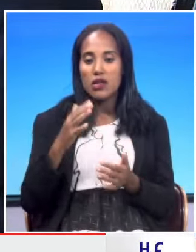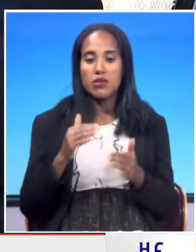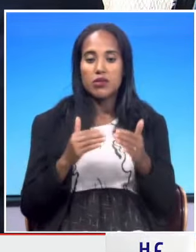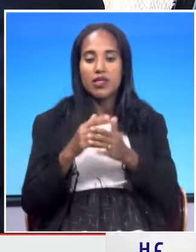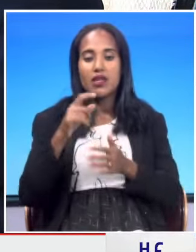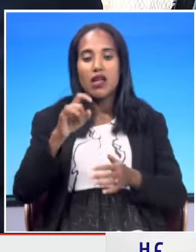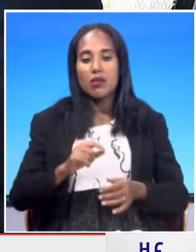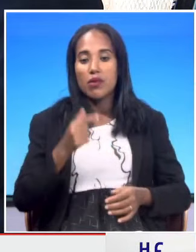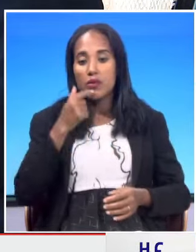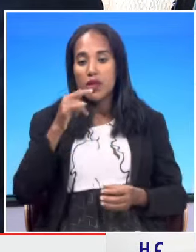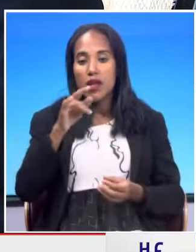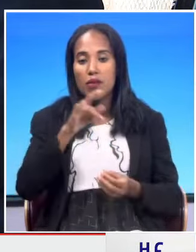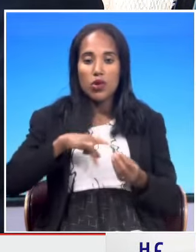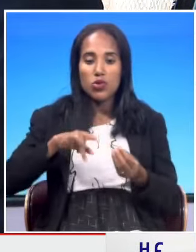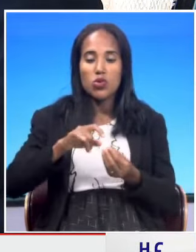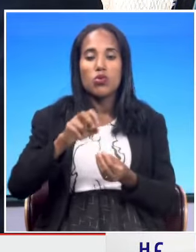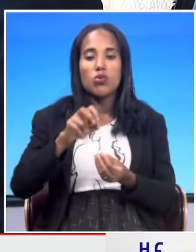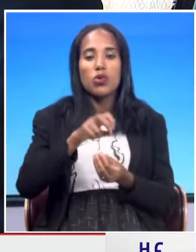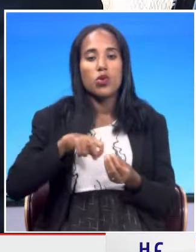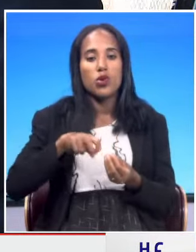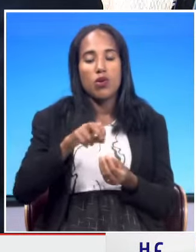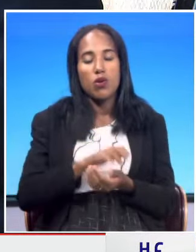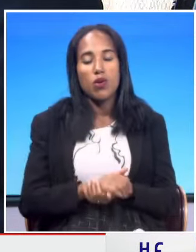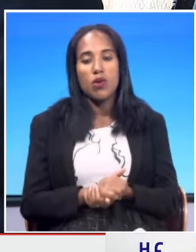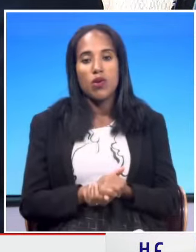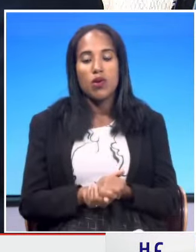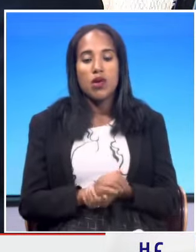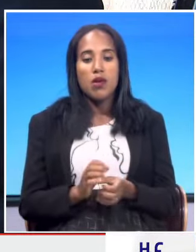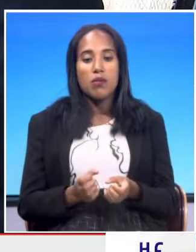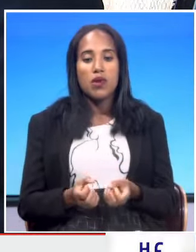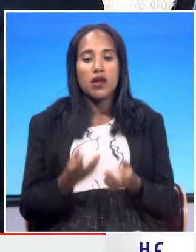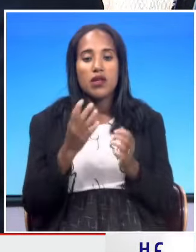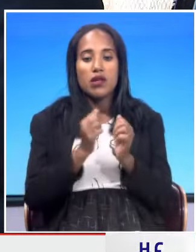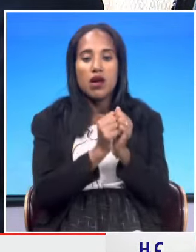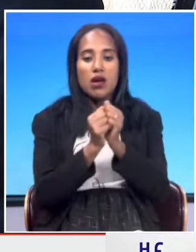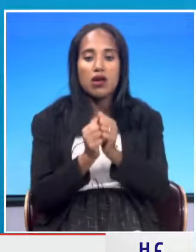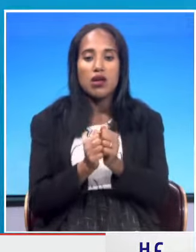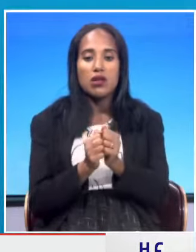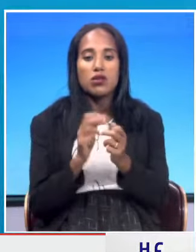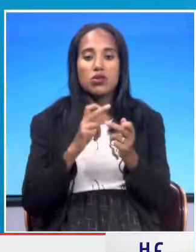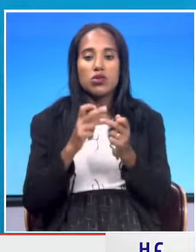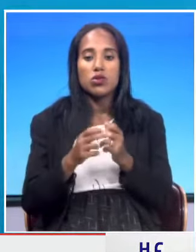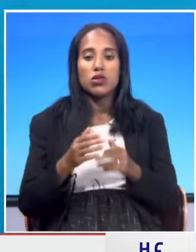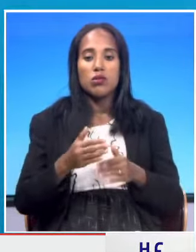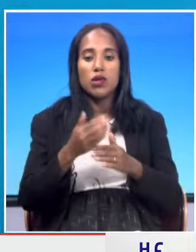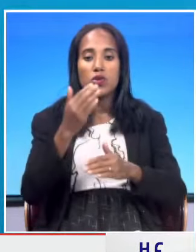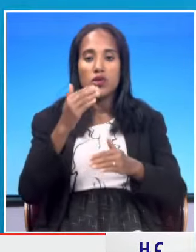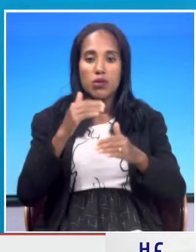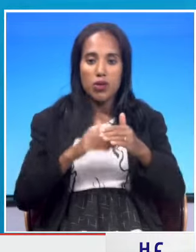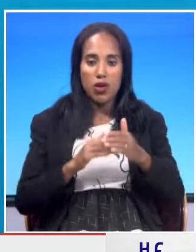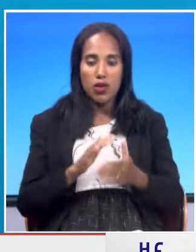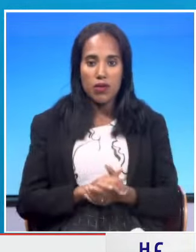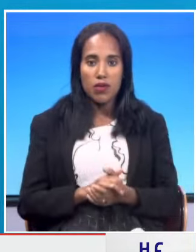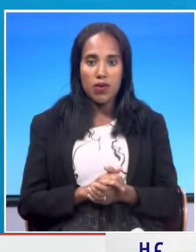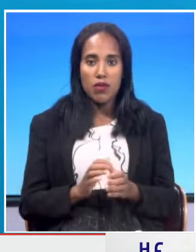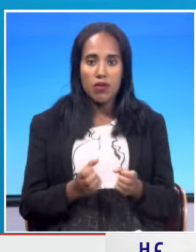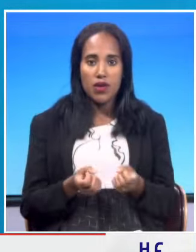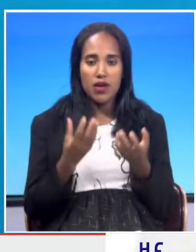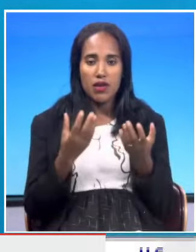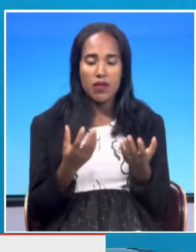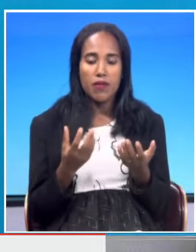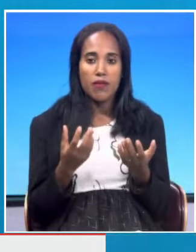ناسلو بيجزونو بيجور دهم على بركاتا عقد رجتوش كم بتوش كبتوال بركاتا عقد